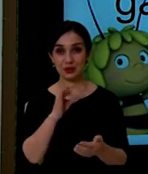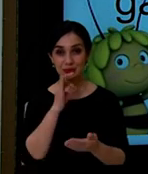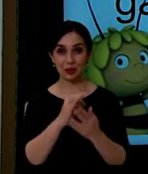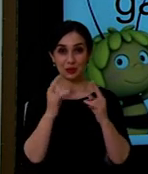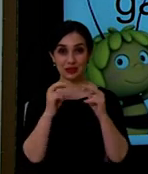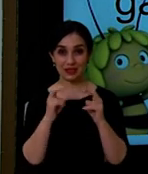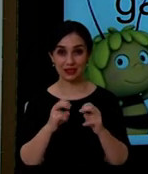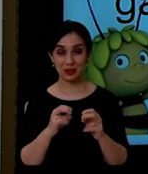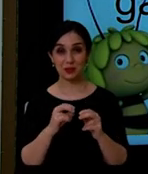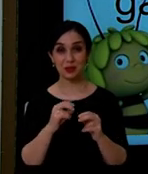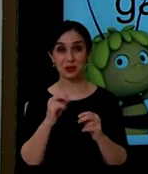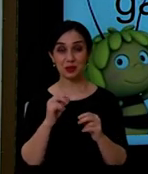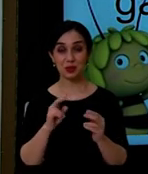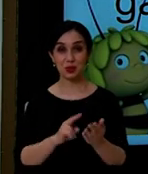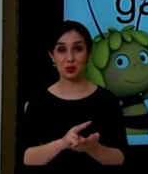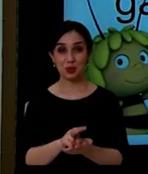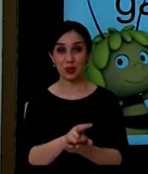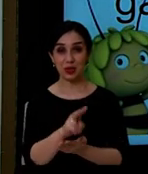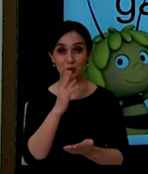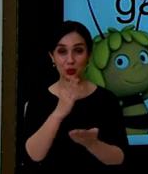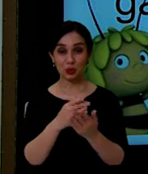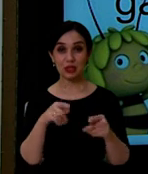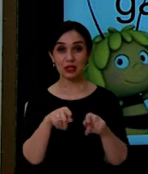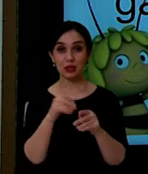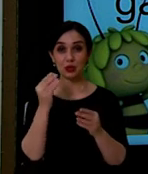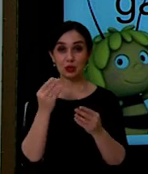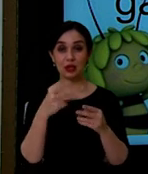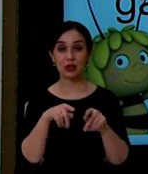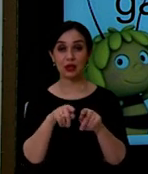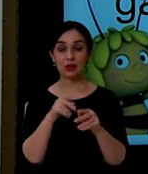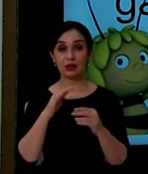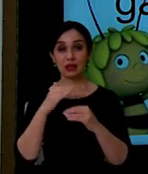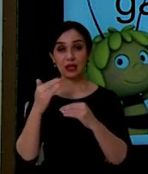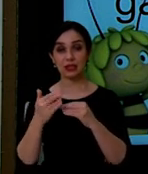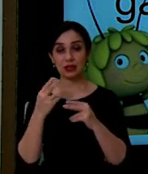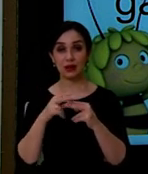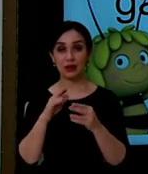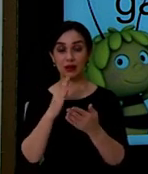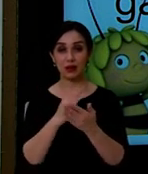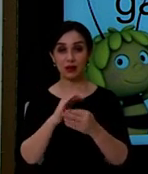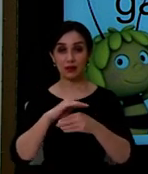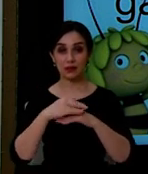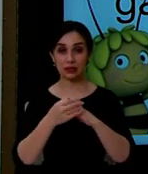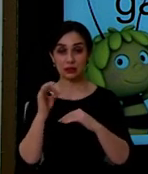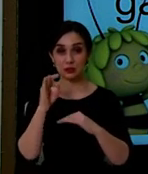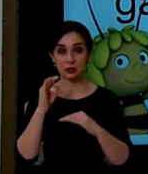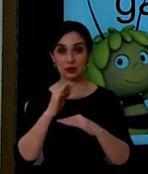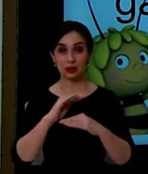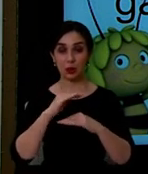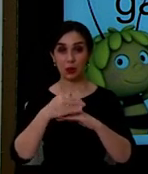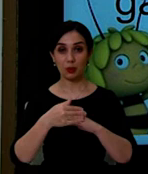Javobimizni tekshiramiz. Demak, sudralib yuruvchilarda epidermisning tashqi qavati mugizdan iborat tangachalar